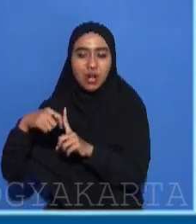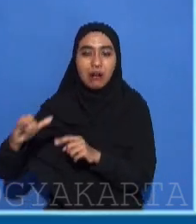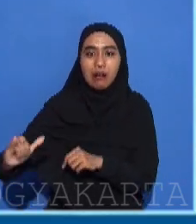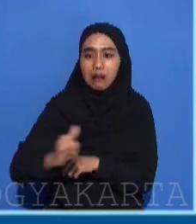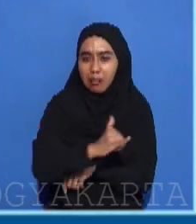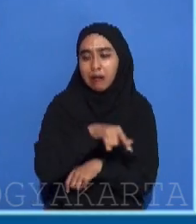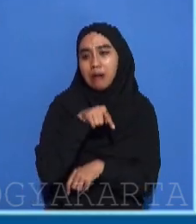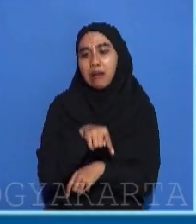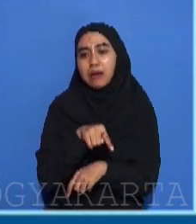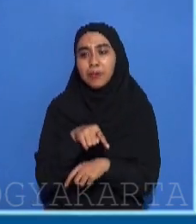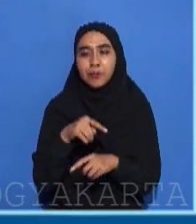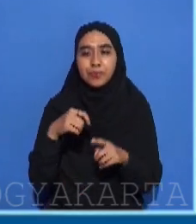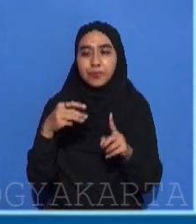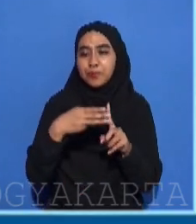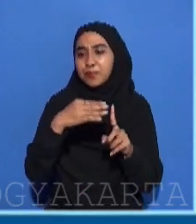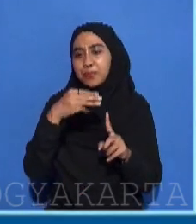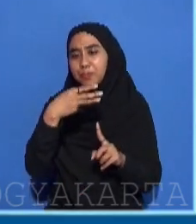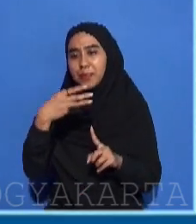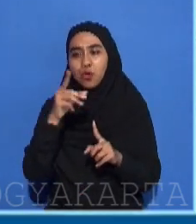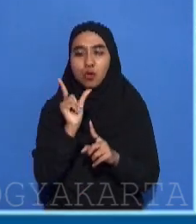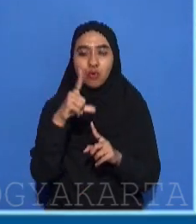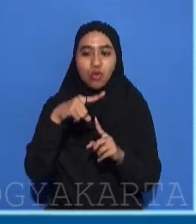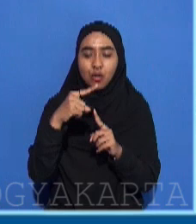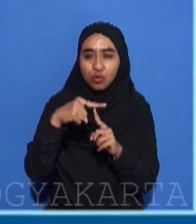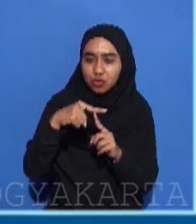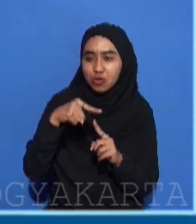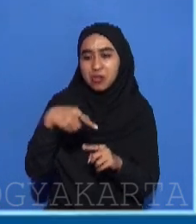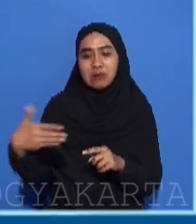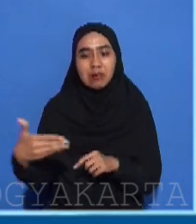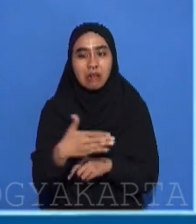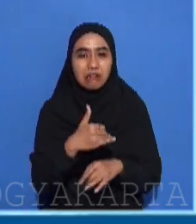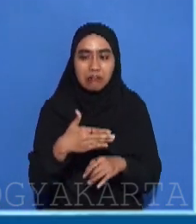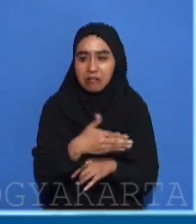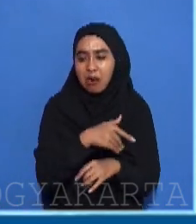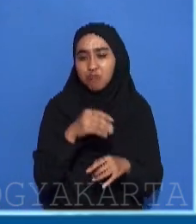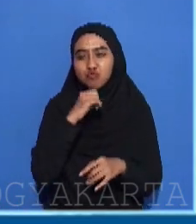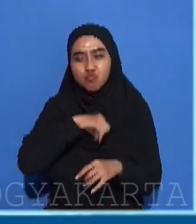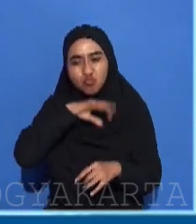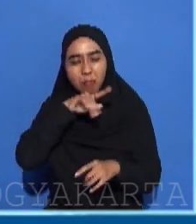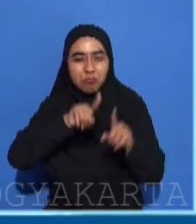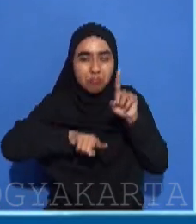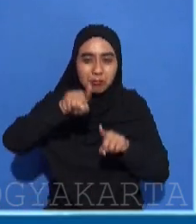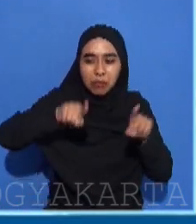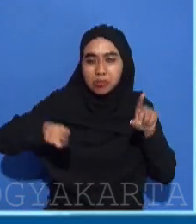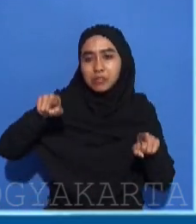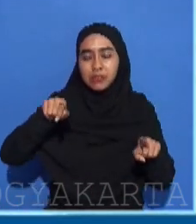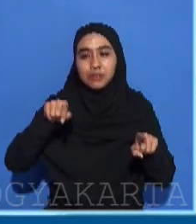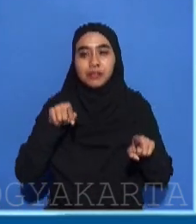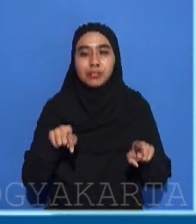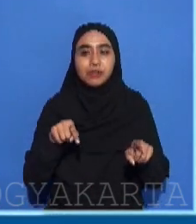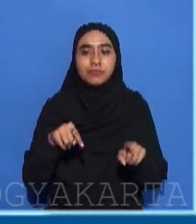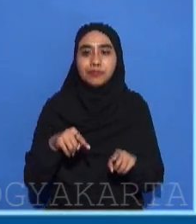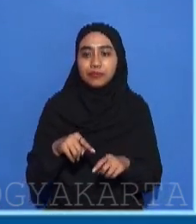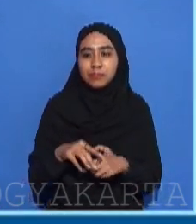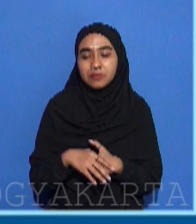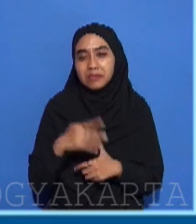welut Geni Arwana dumugi Ulam alit-alit ingkang wernini Bonang semakin miturut Agus kunci kaselipun nginga Ulam